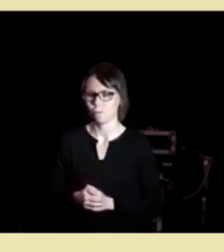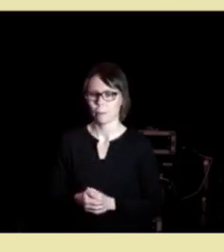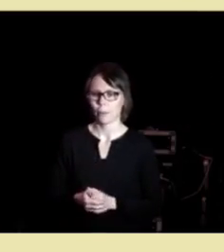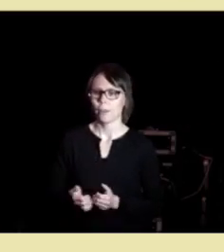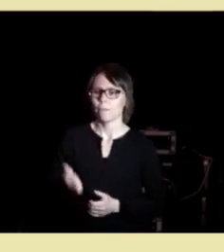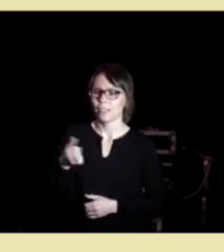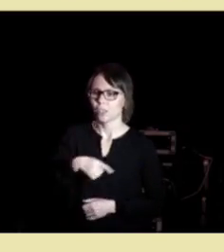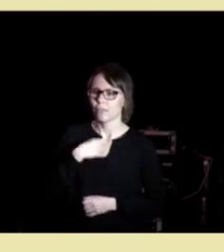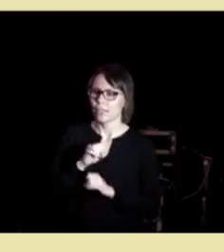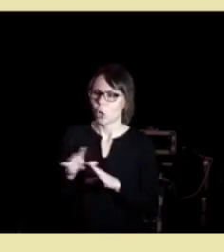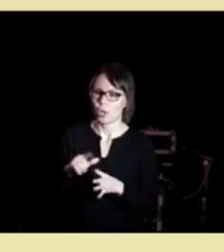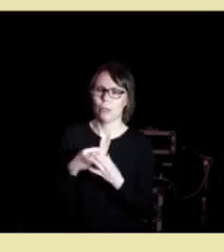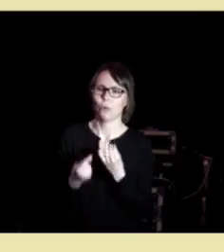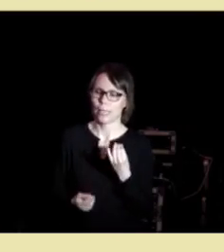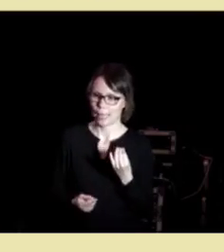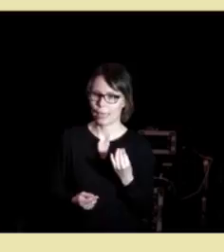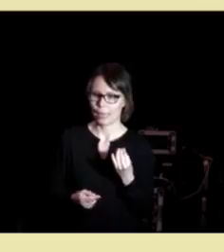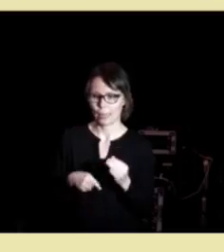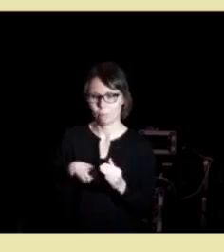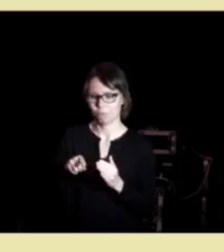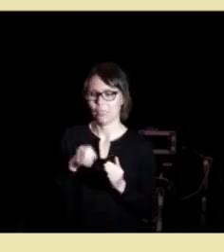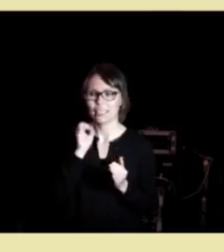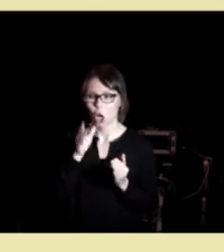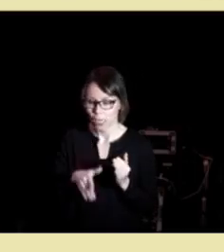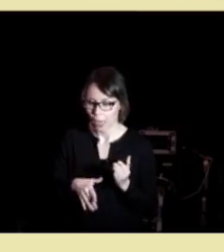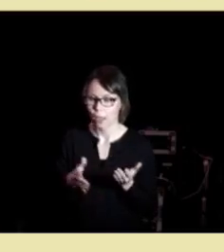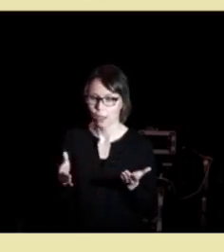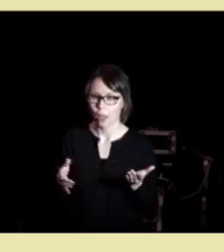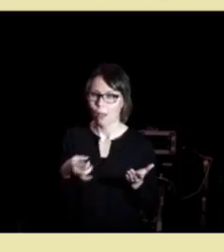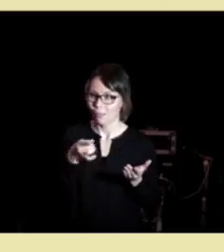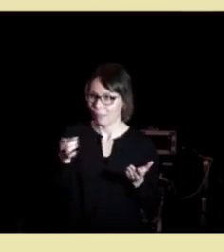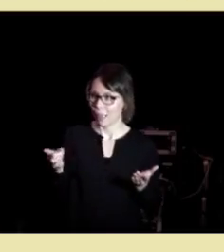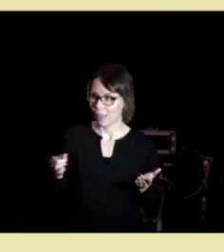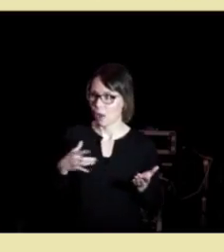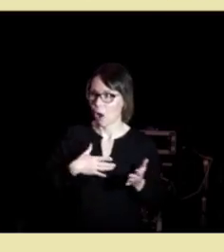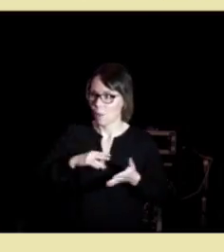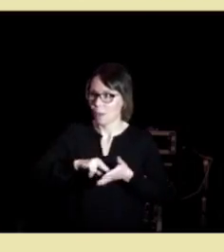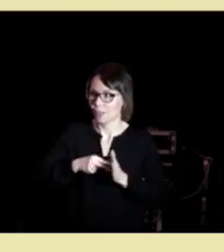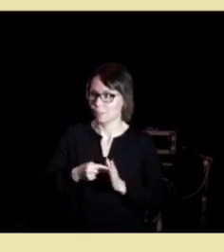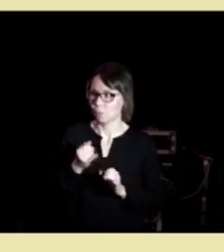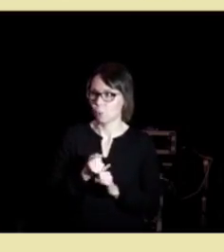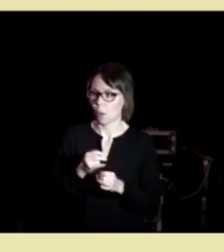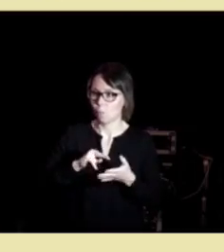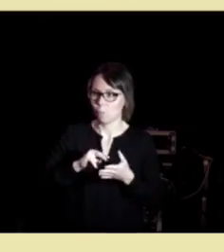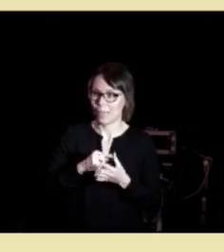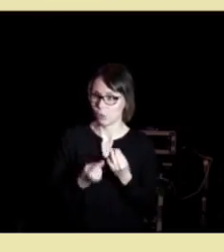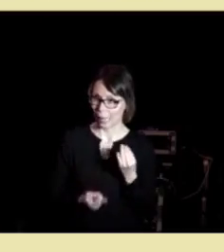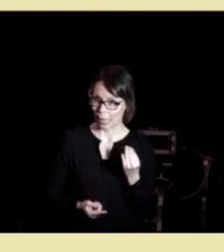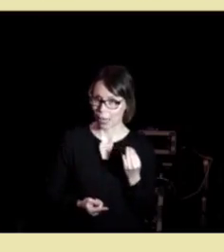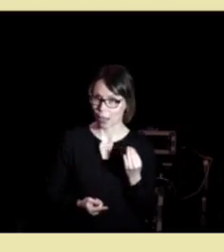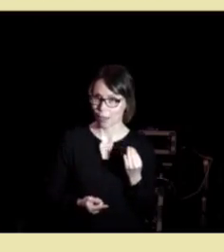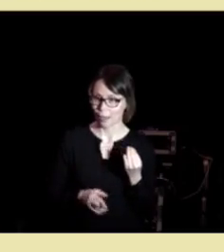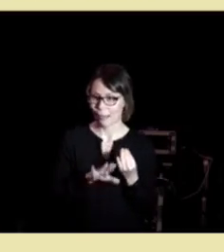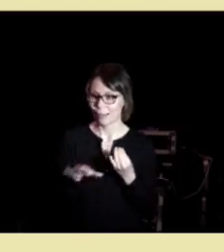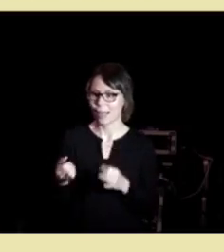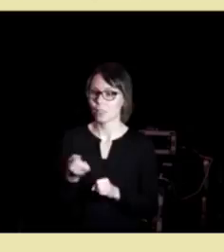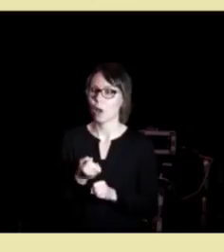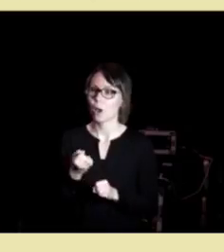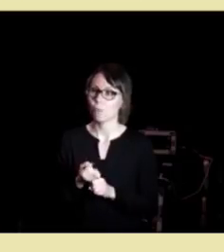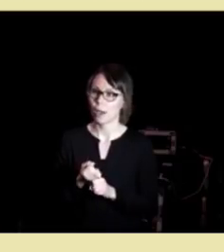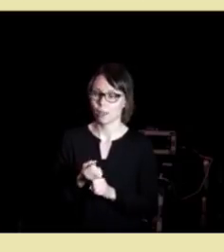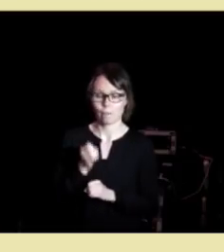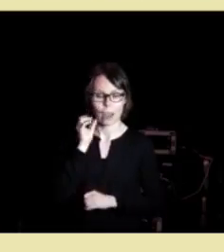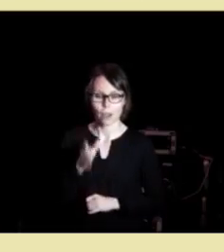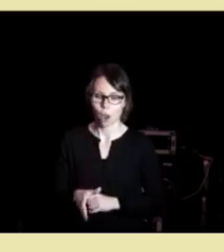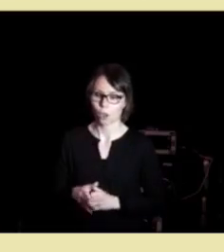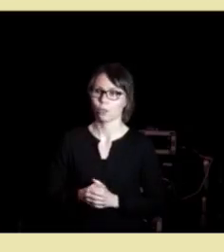klarer prioritering i det daglige, at dere har mekanismer for å prioritere i det arbeidet som gjøres hver